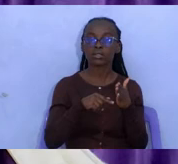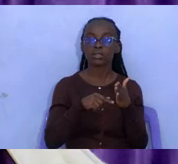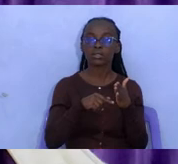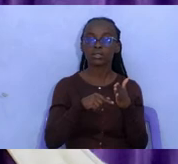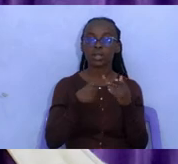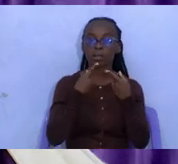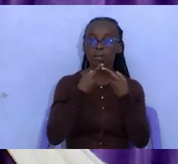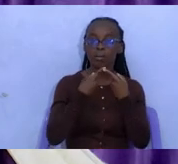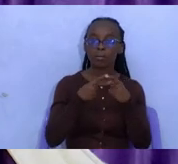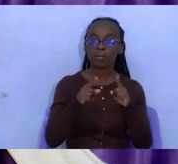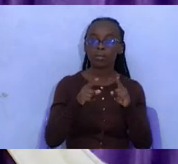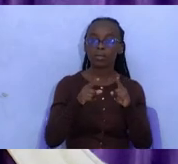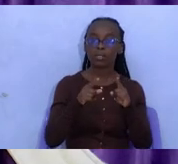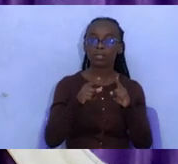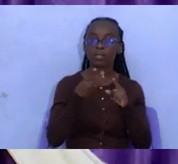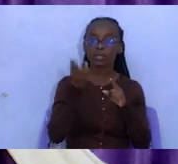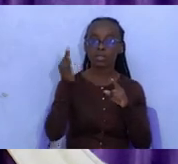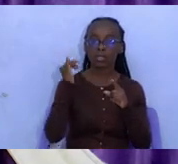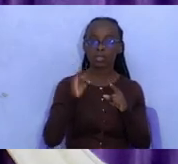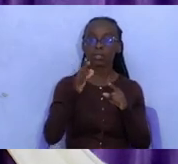But they are poor.